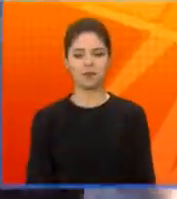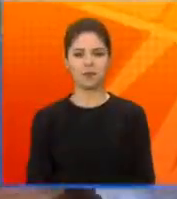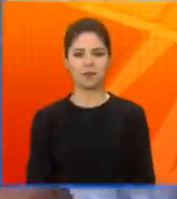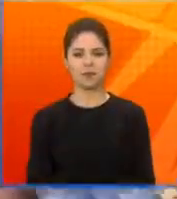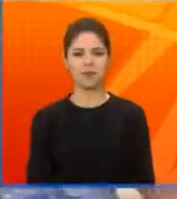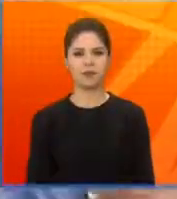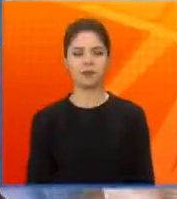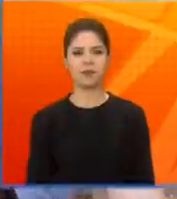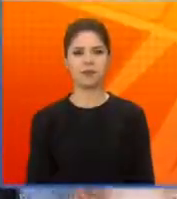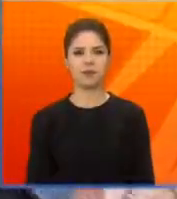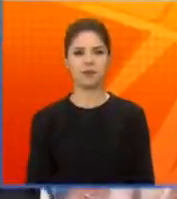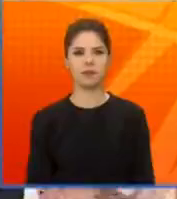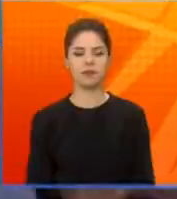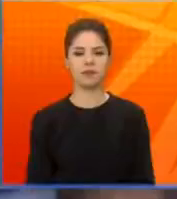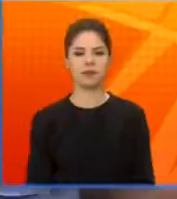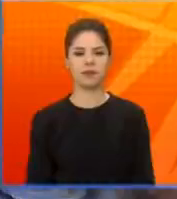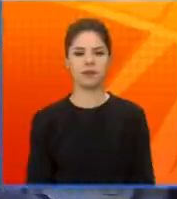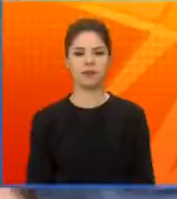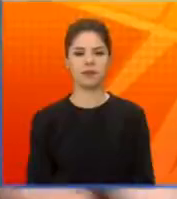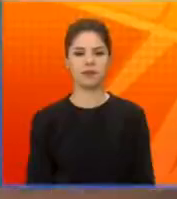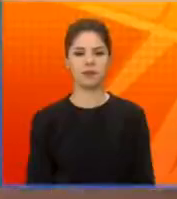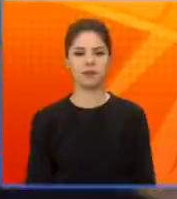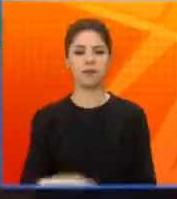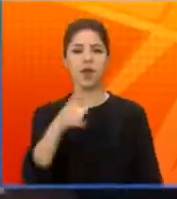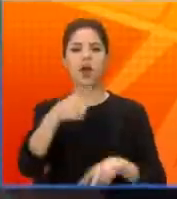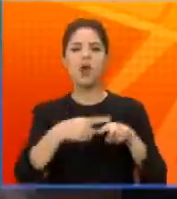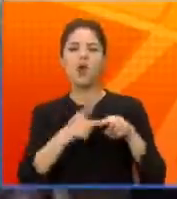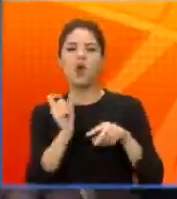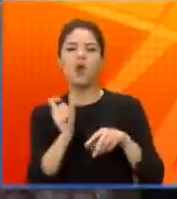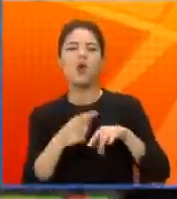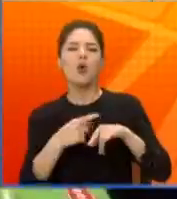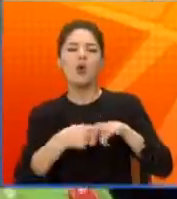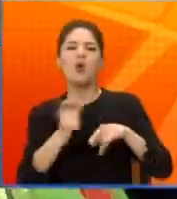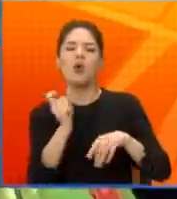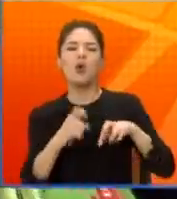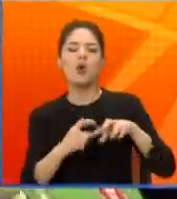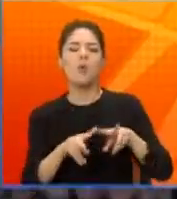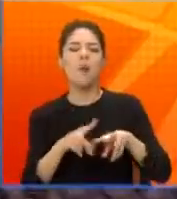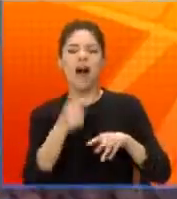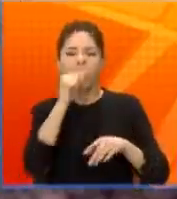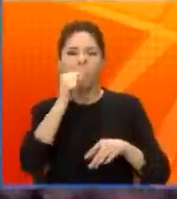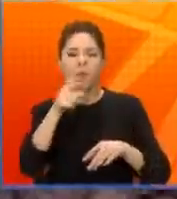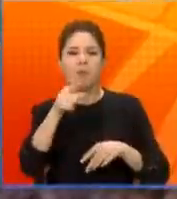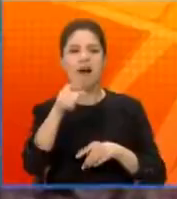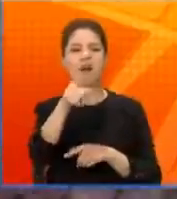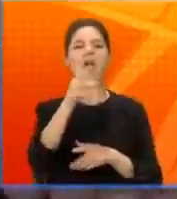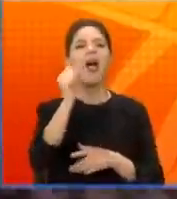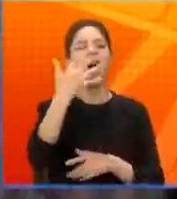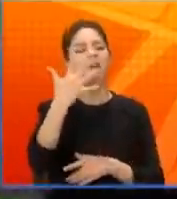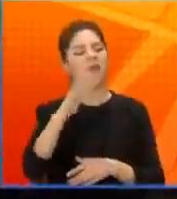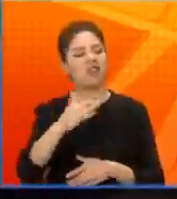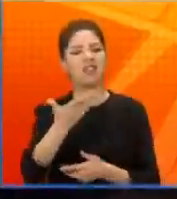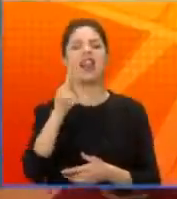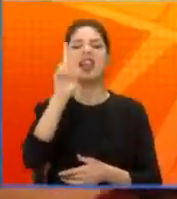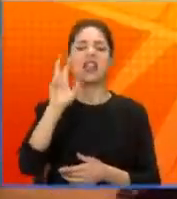Ramazan'a hurma, Ramazan'a hurma. Her bütçeye uygun hurmalar gördüğünüz gibi 50 liradan 65 lira, 55 lira, 68